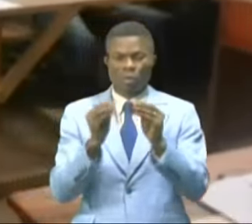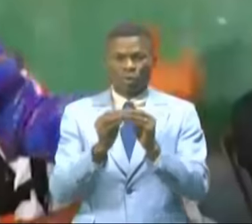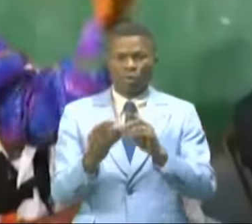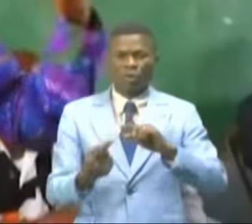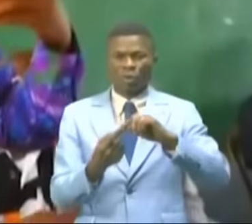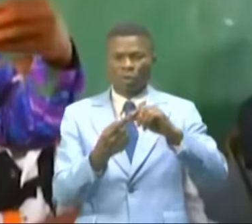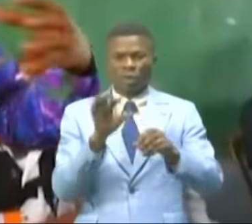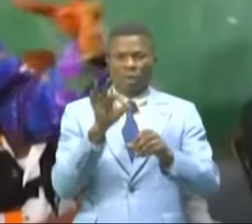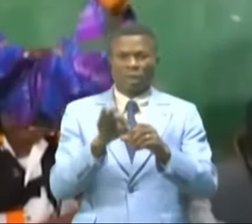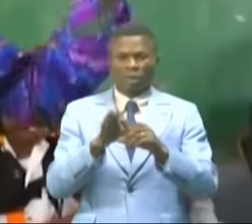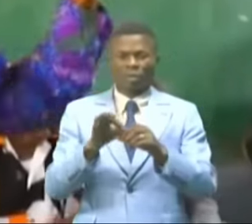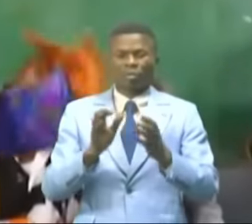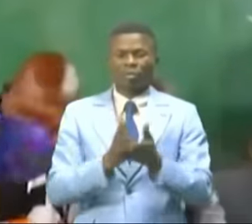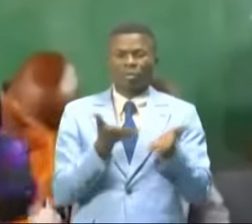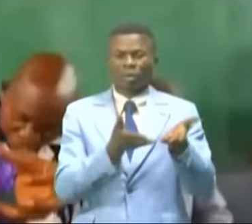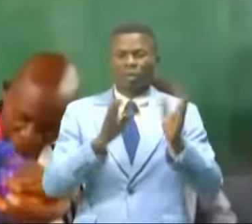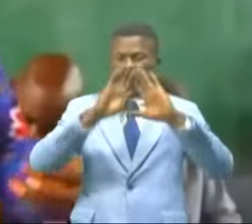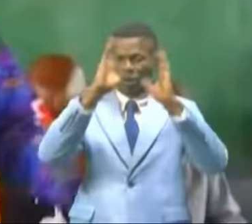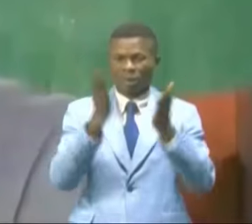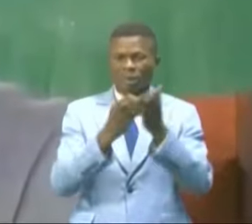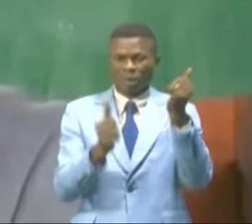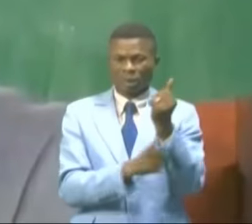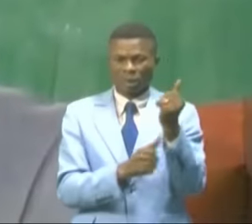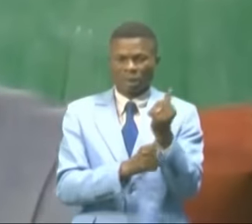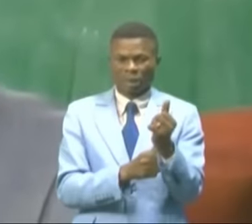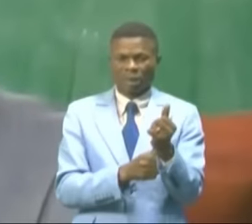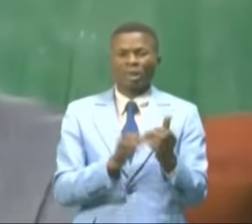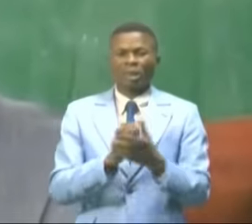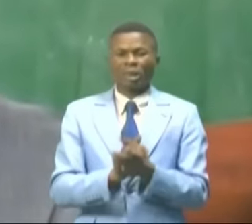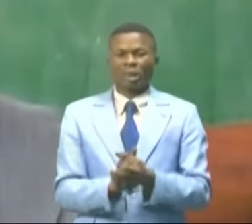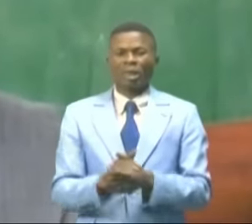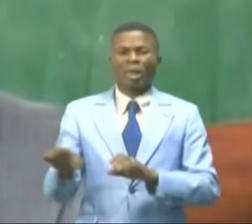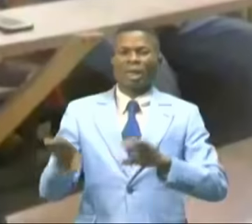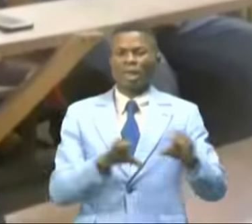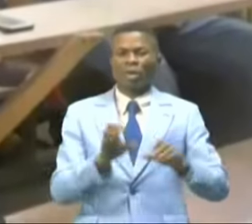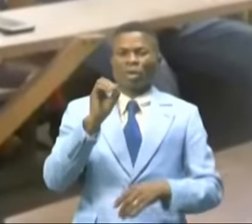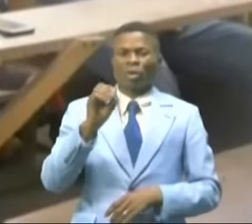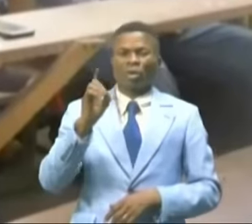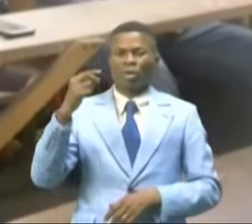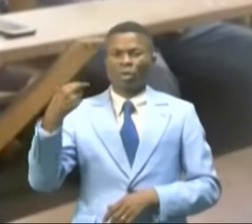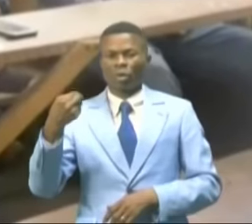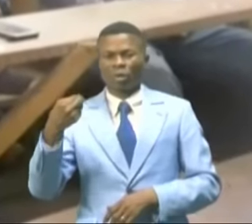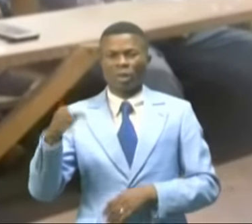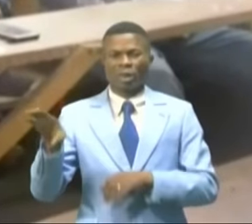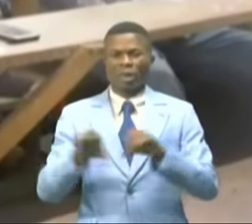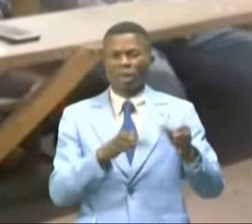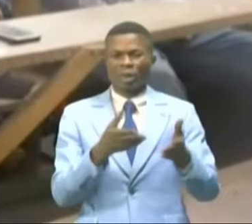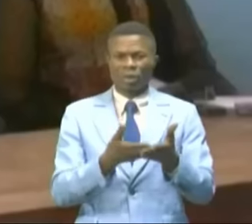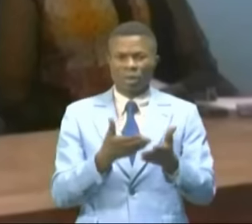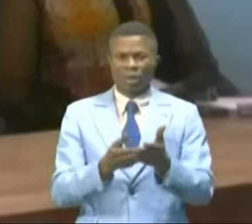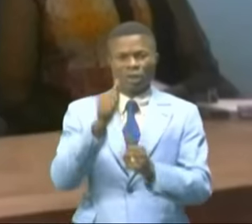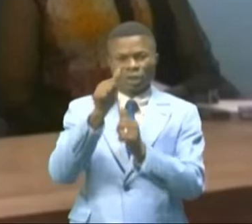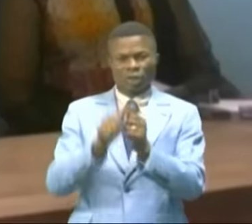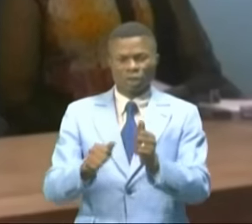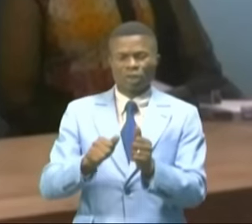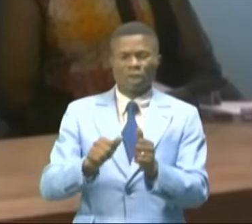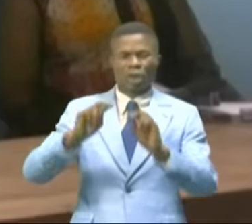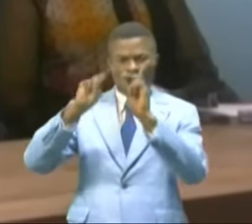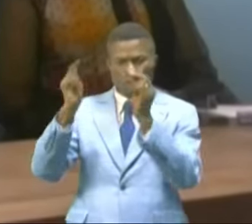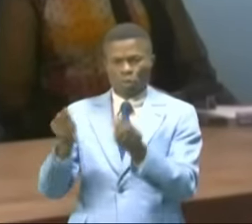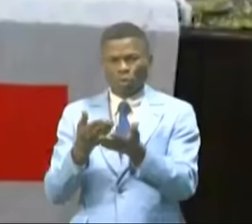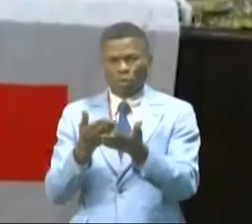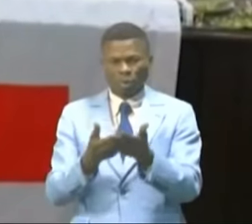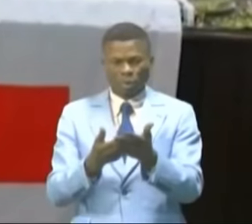l'institution humanitaire, celui de rendre compte des activités réalisées et actions menées dans leurs juridictions respectives après